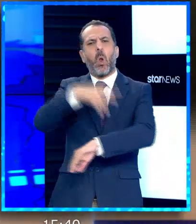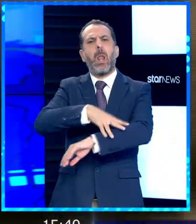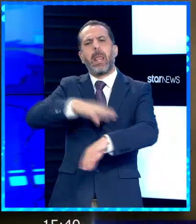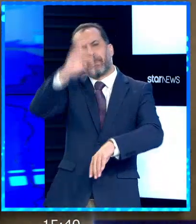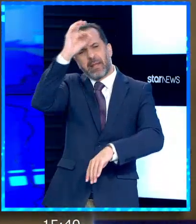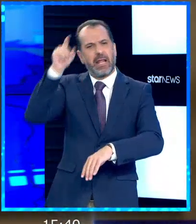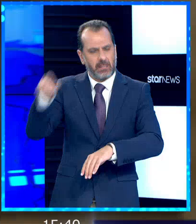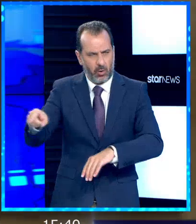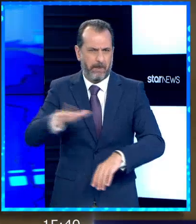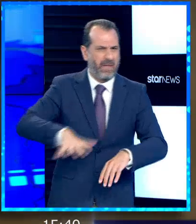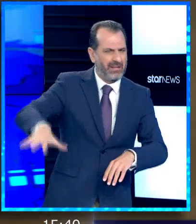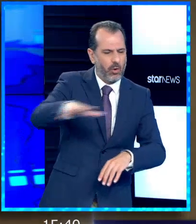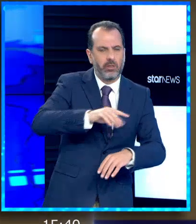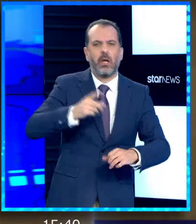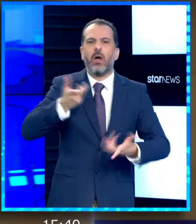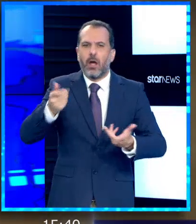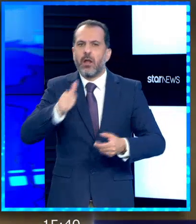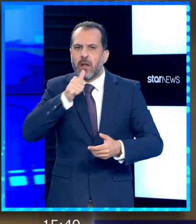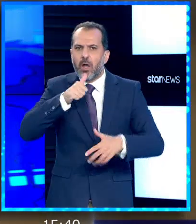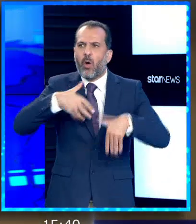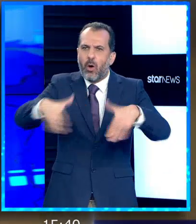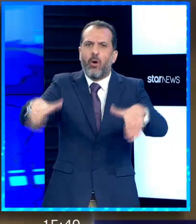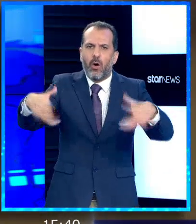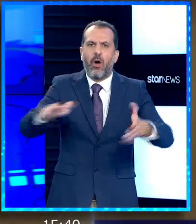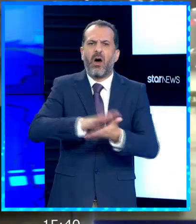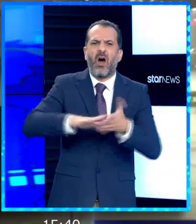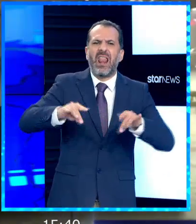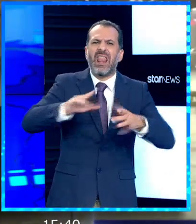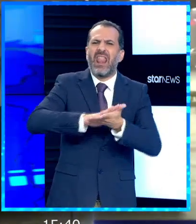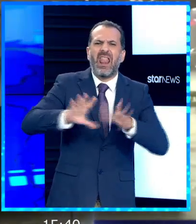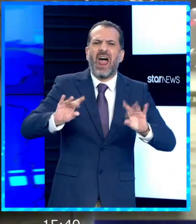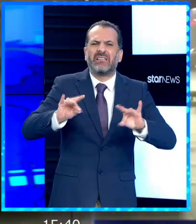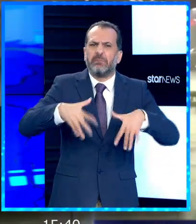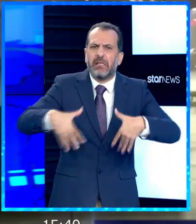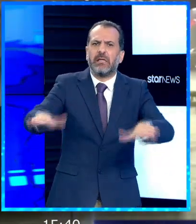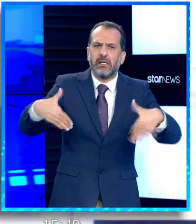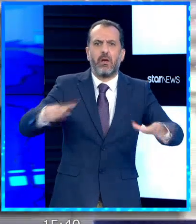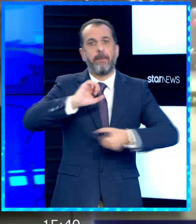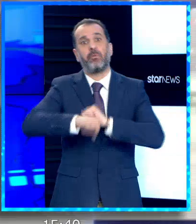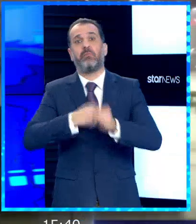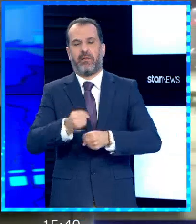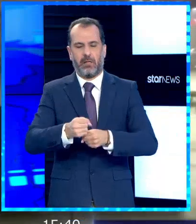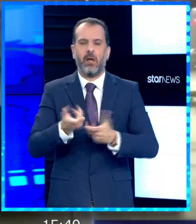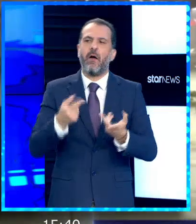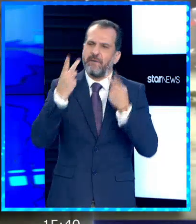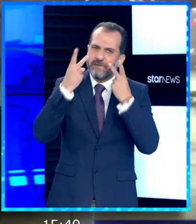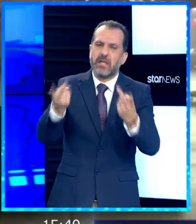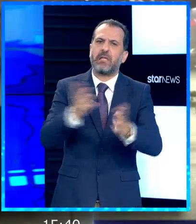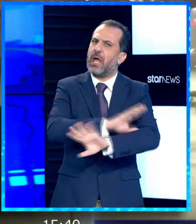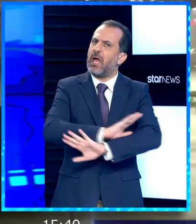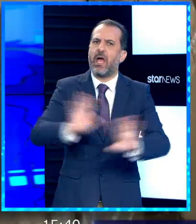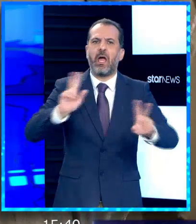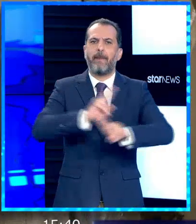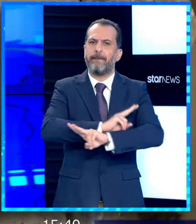οι άνθρωποι προσπαθούν να βγάλουν τις λάσπες και το νερό μέσα από τα σπίτια τους. Είναι, Δήμητρα, αυτές οι εικόνες που μας μεταφέρεις, που καταδεικνύουν το μέγεθος